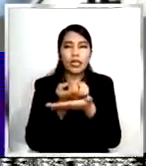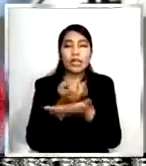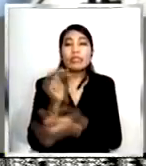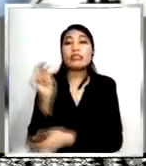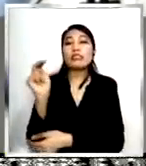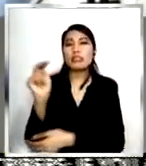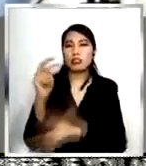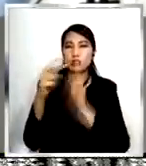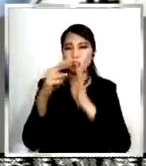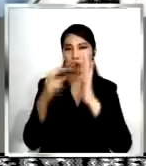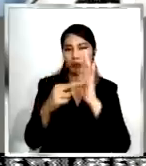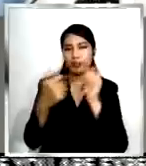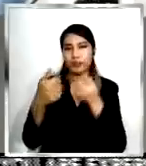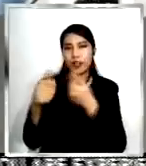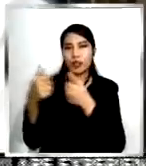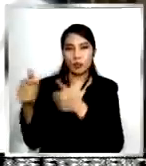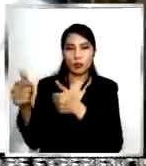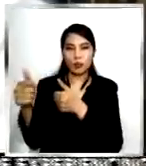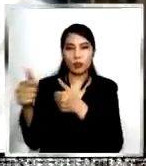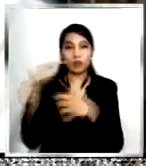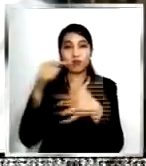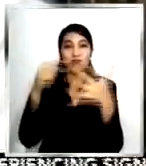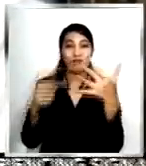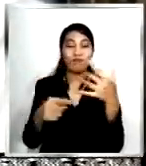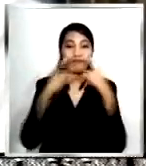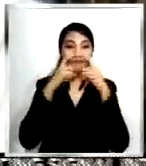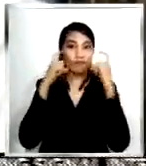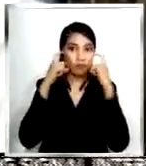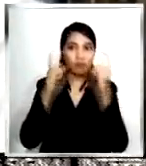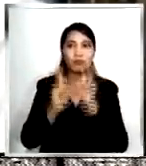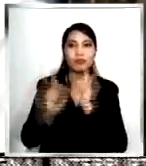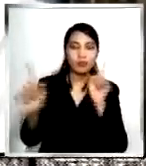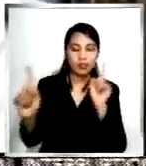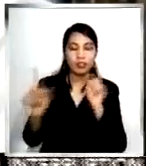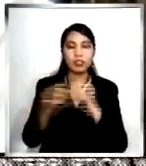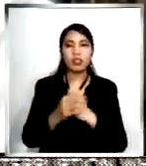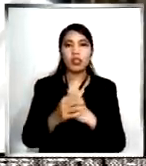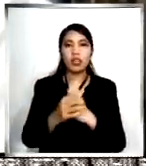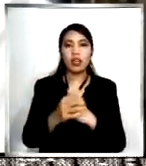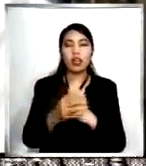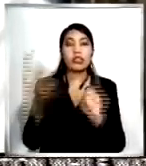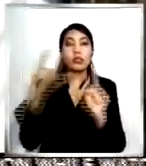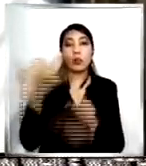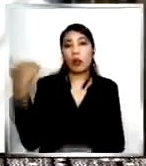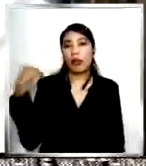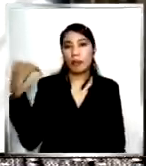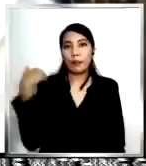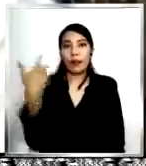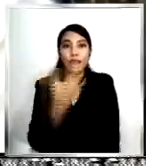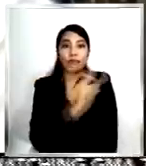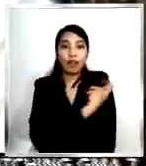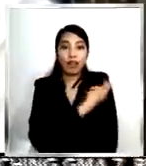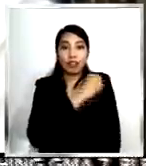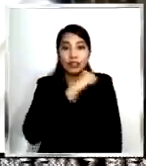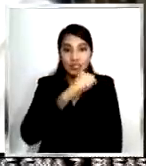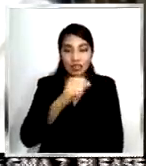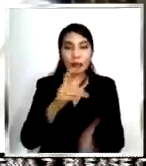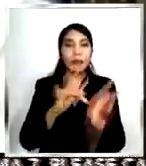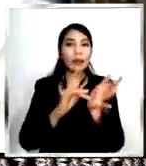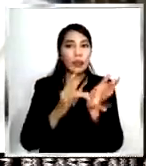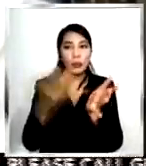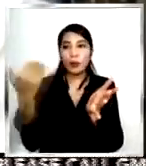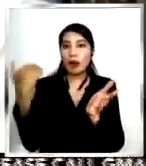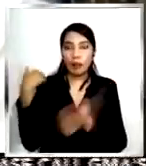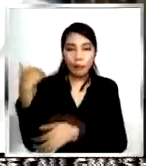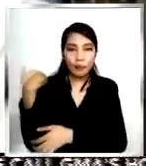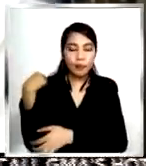year, hanggang walang vaccine, hanggang walang bisang gamot at treatment. Na sigurado. Talagang ibig